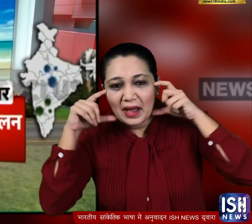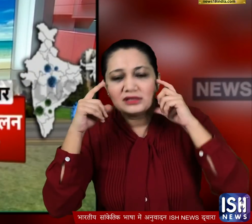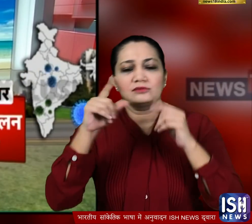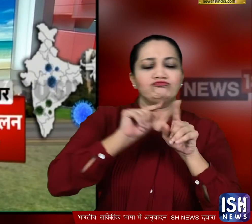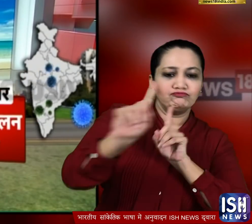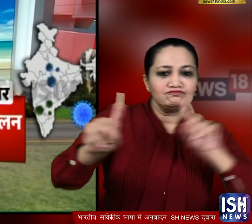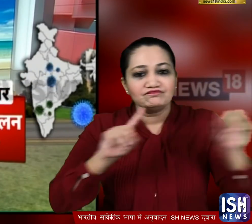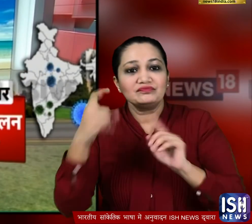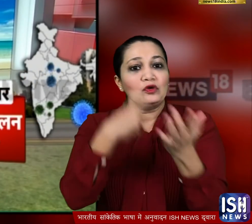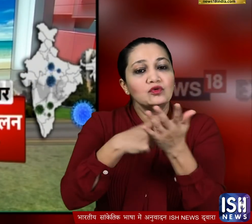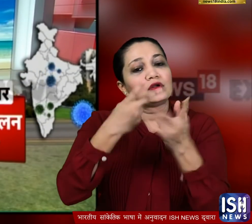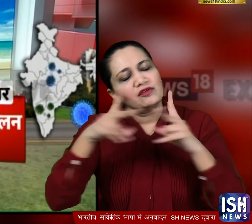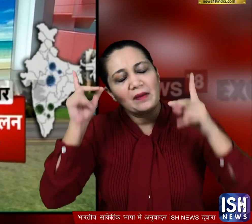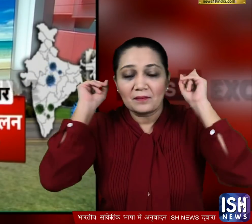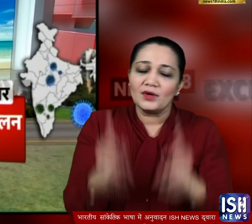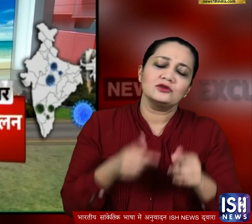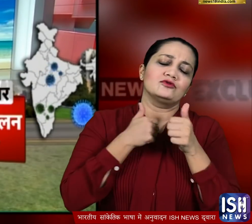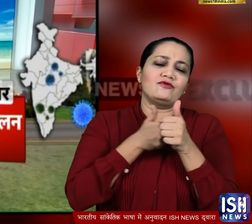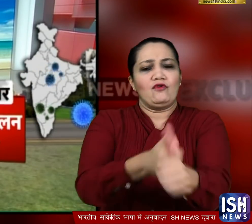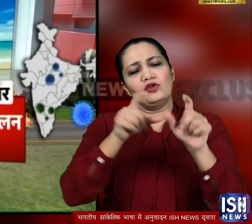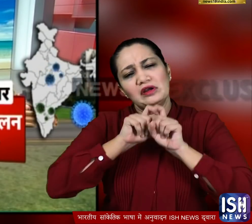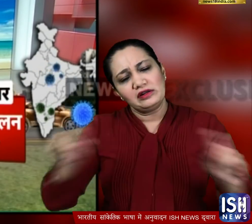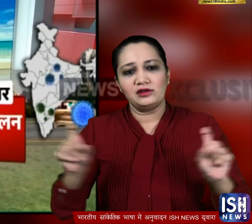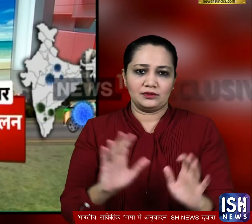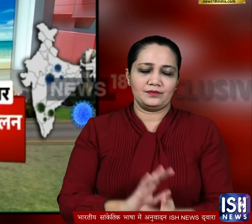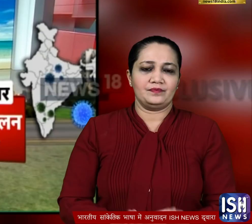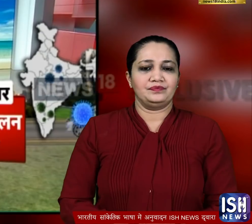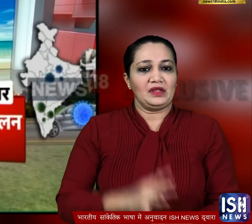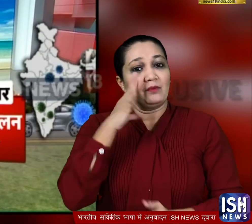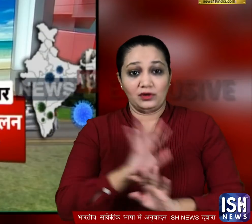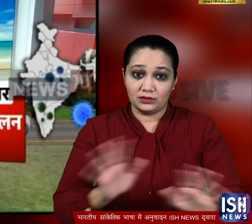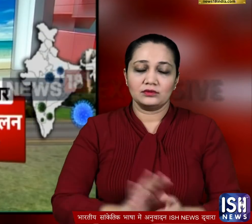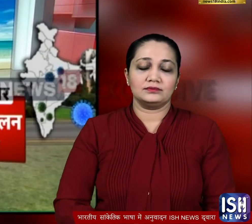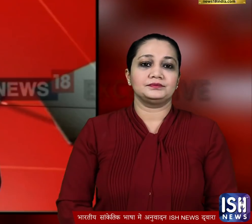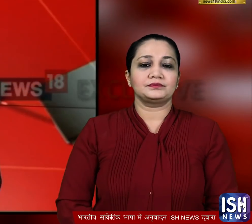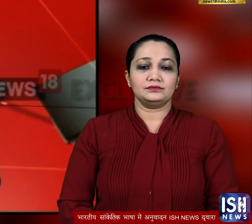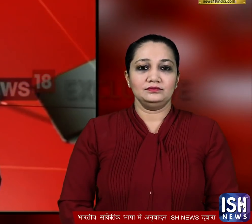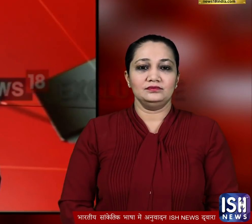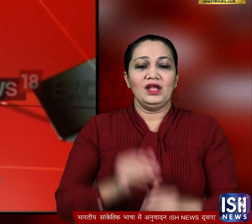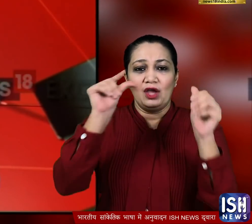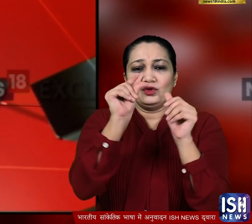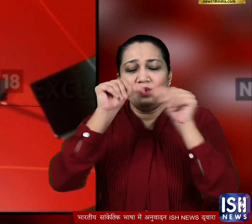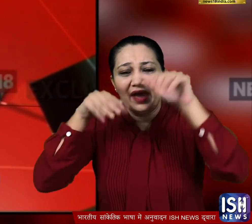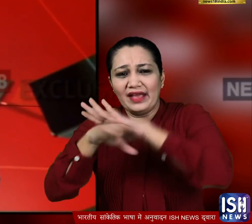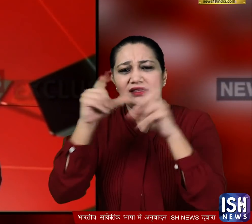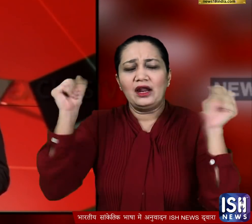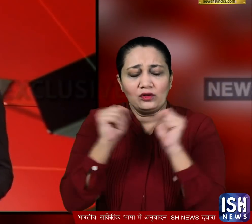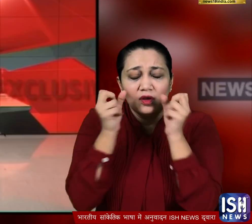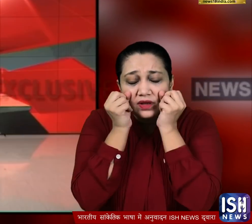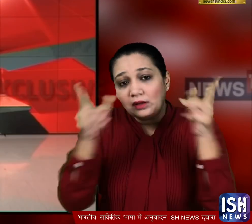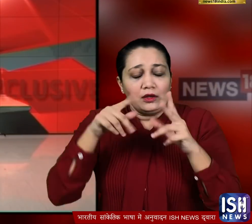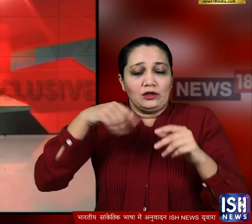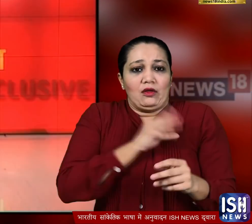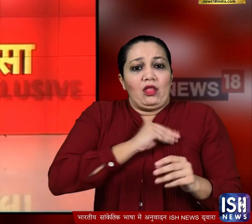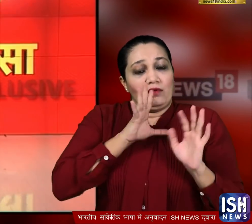डिस्टेंसिंग समेत जो भी नियम इसे रोकने के लिए बनाए गए हैं, उनका पालन करना बेहद जरूरी है। उत्तराखंड के देहरादून से डरा देने